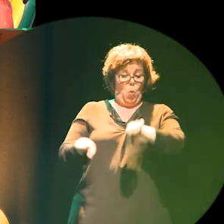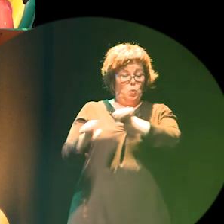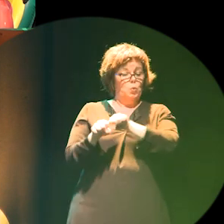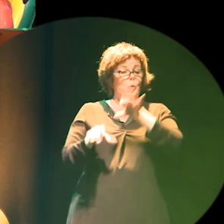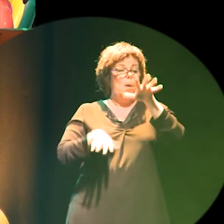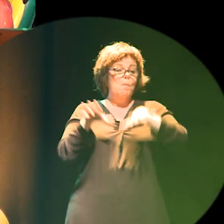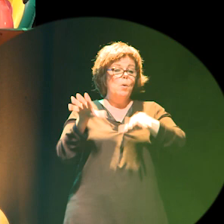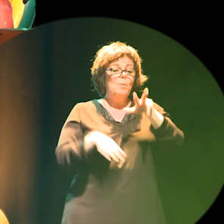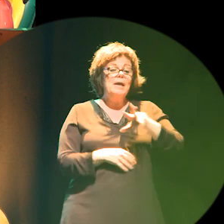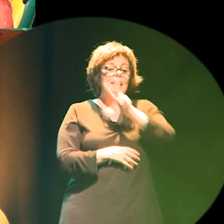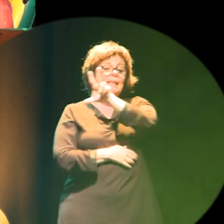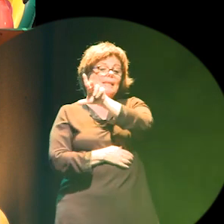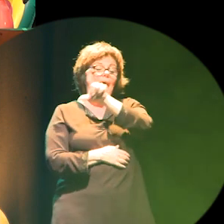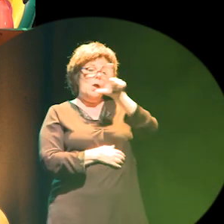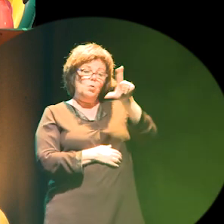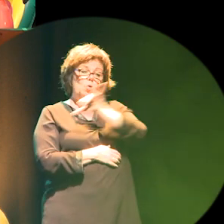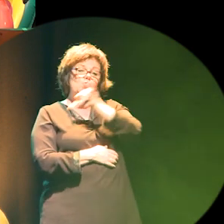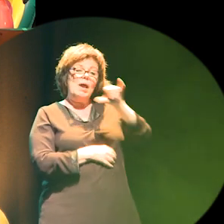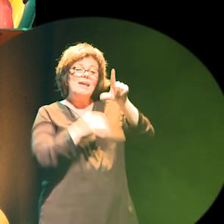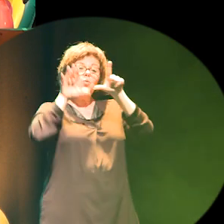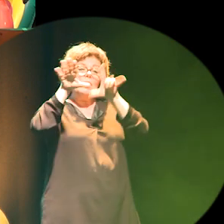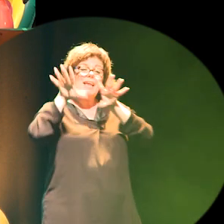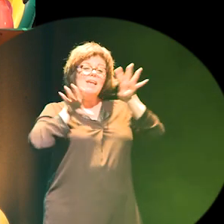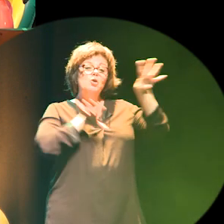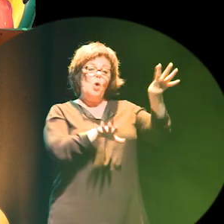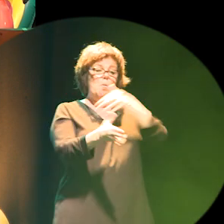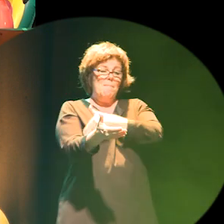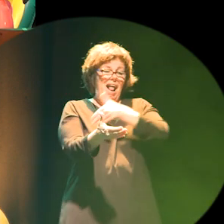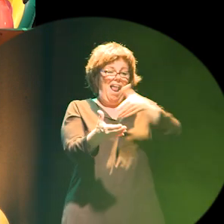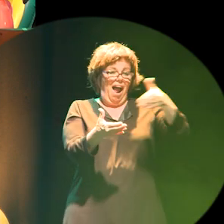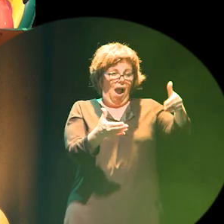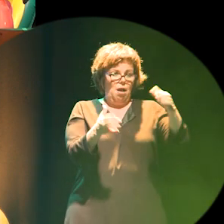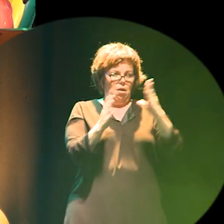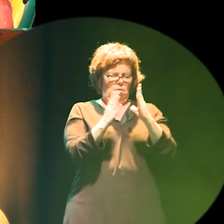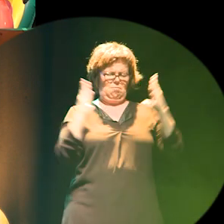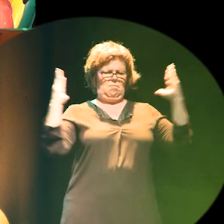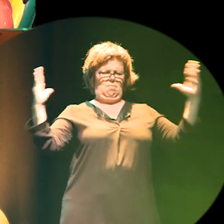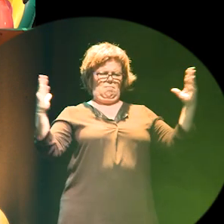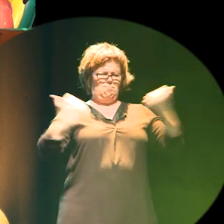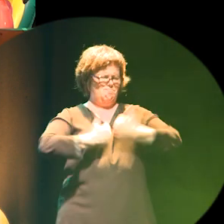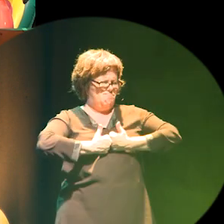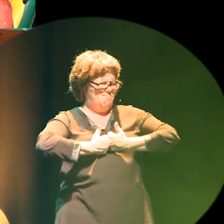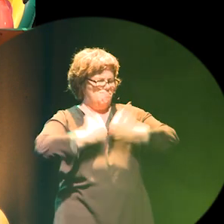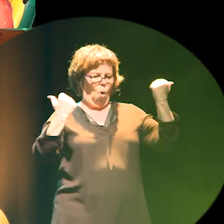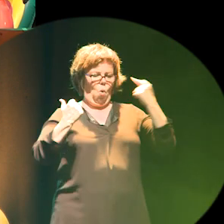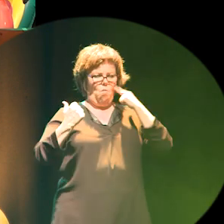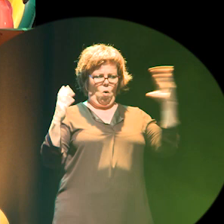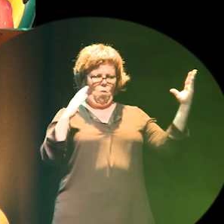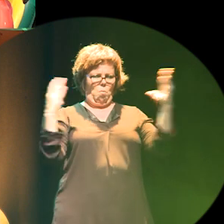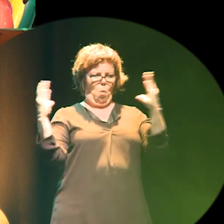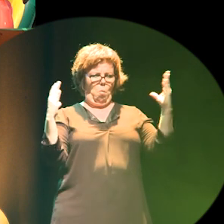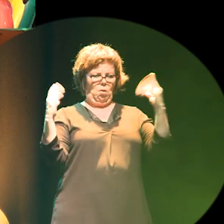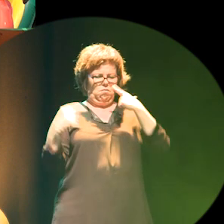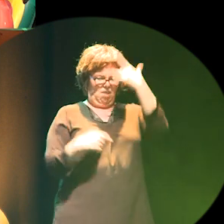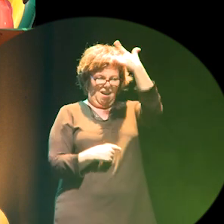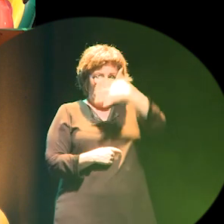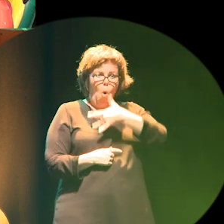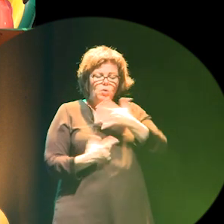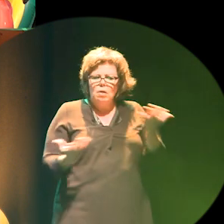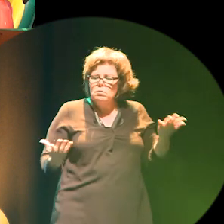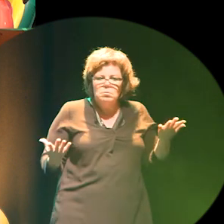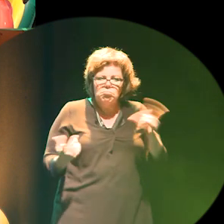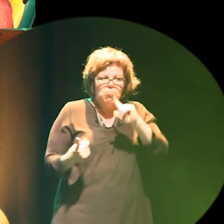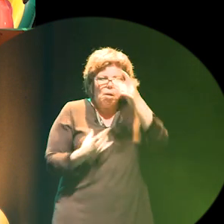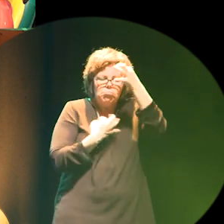et 79 milliards de tonnes de carbone. C'est extrême. 40 milliards de tonnes de carbone d'incertitude. Ces modèles utilisent des